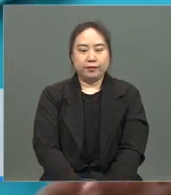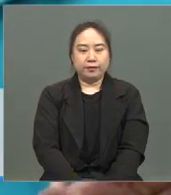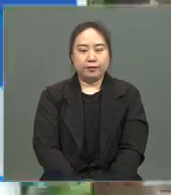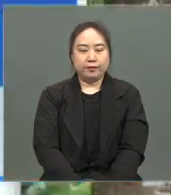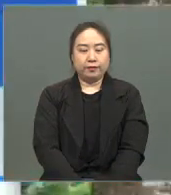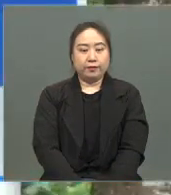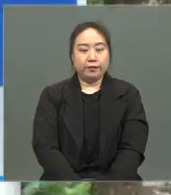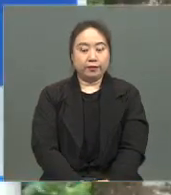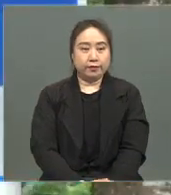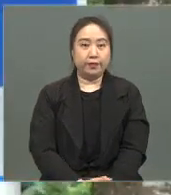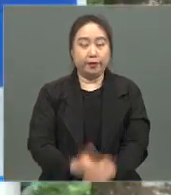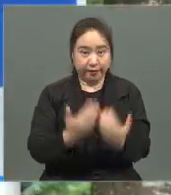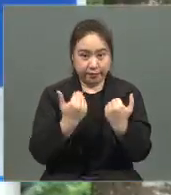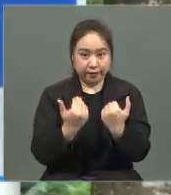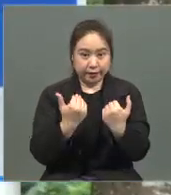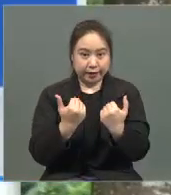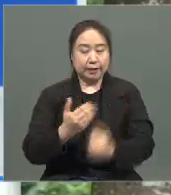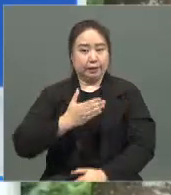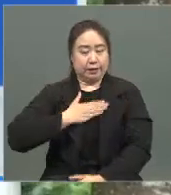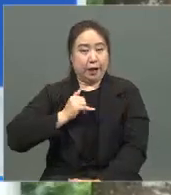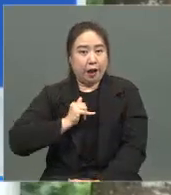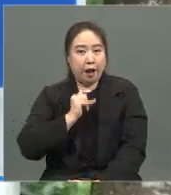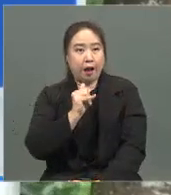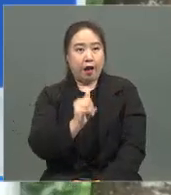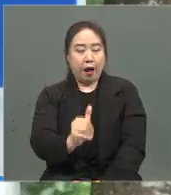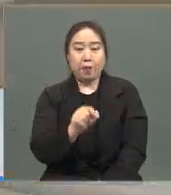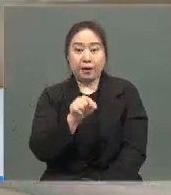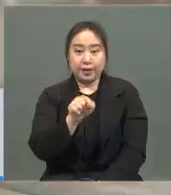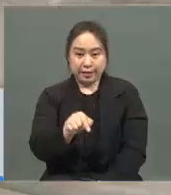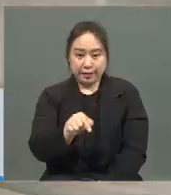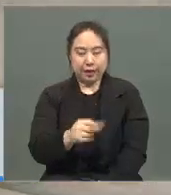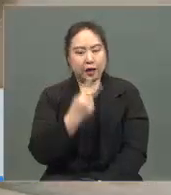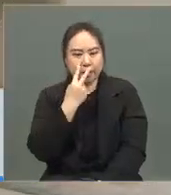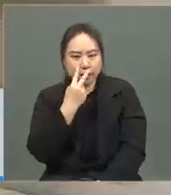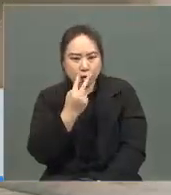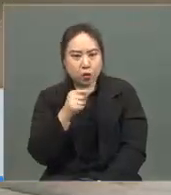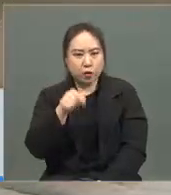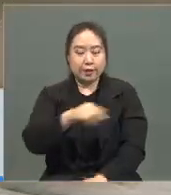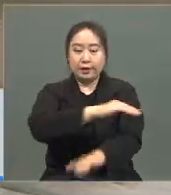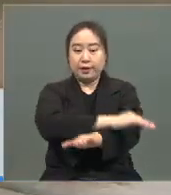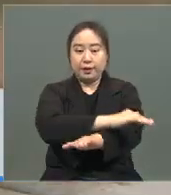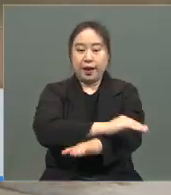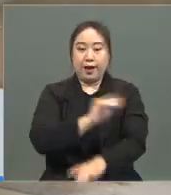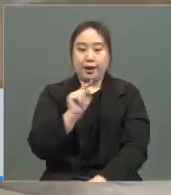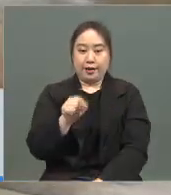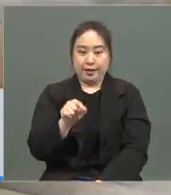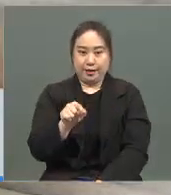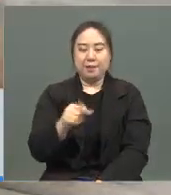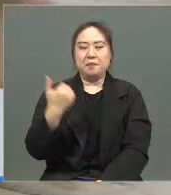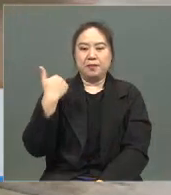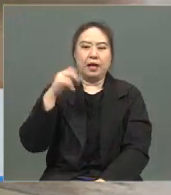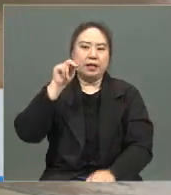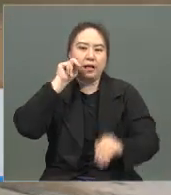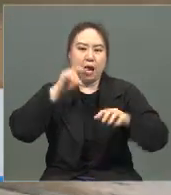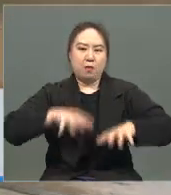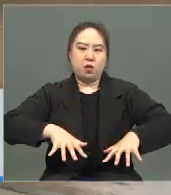นอกจากนี้นะคะช่วงระหว่างทางที่นุ้ยเดินทางเข้ามาที่ตรังค่ะก็ที่บริเวณแยกท่าปาบนะคะจุดตรงนั้นก็ถือว่ายังมีน้ำท่วม